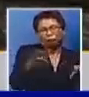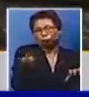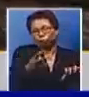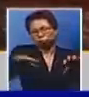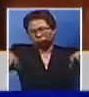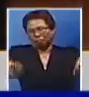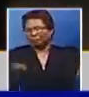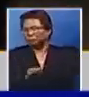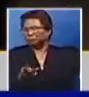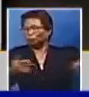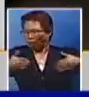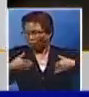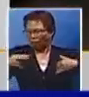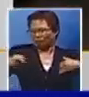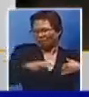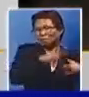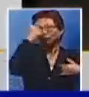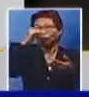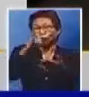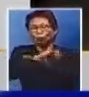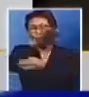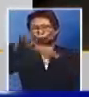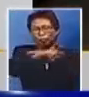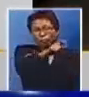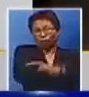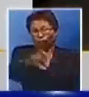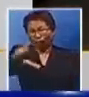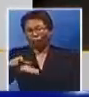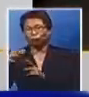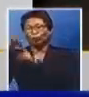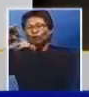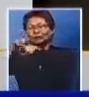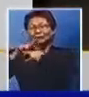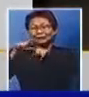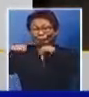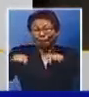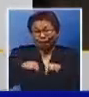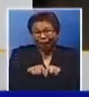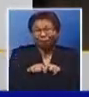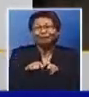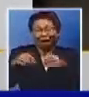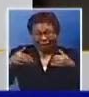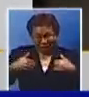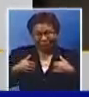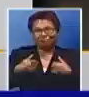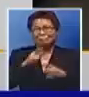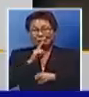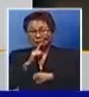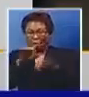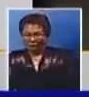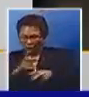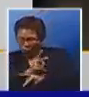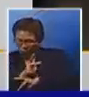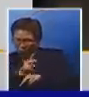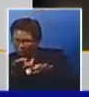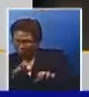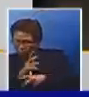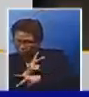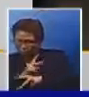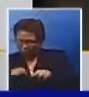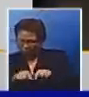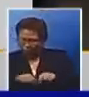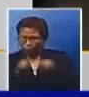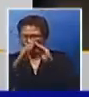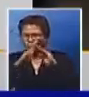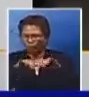kedua-dua kawasan terbabit. Sehubungan itu, semua penduduk terutama di kawasan terlibat diminta memastikan anjing peliharaan berada di